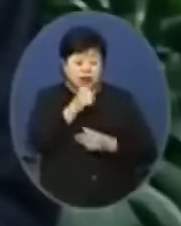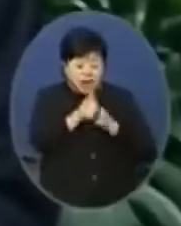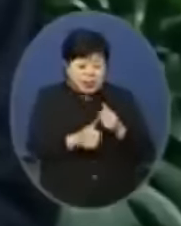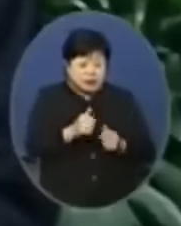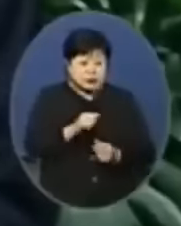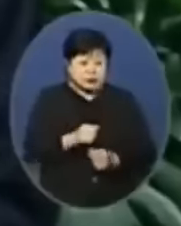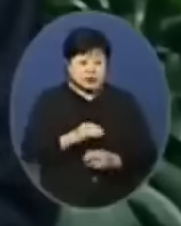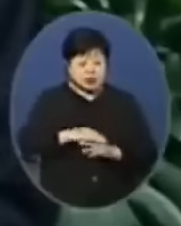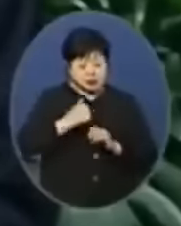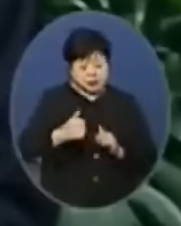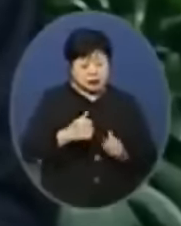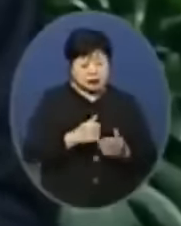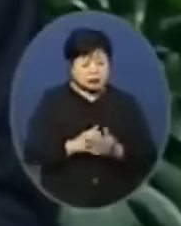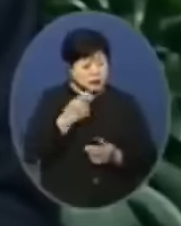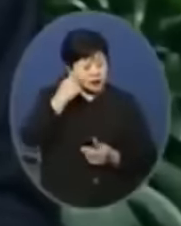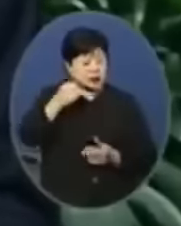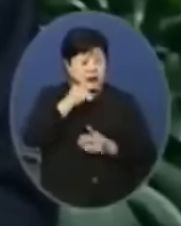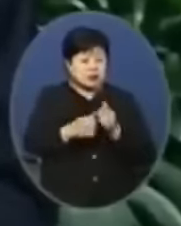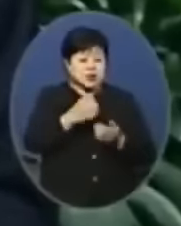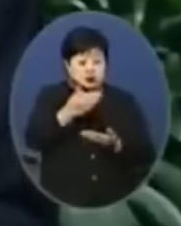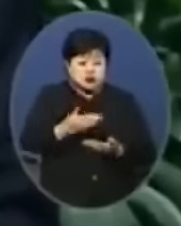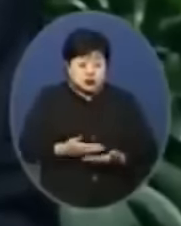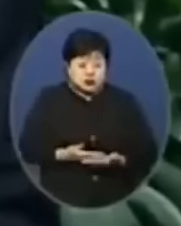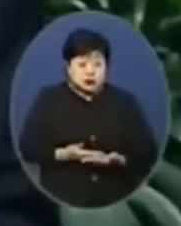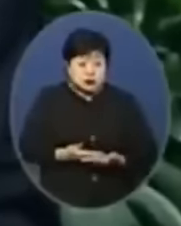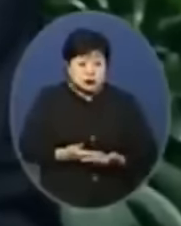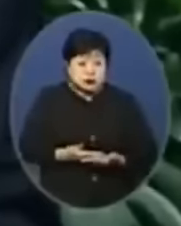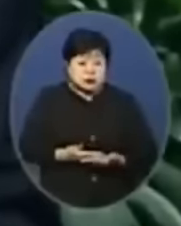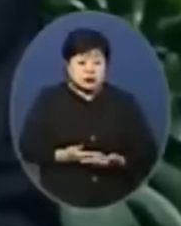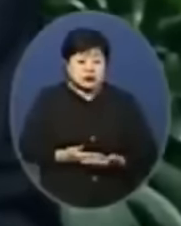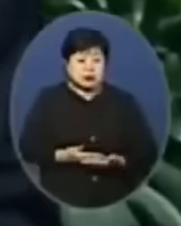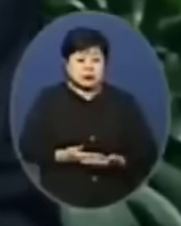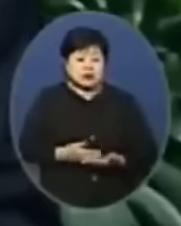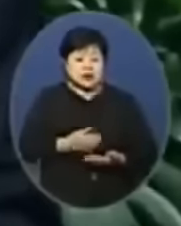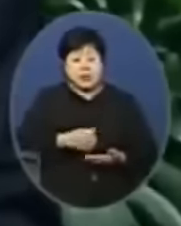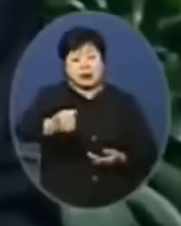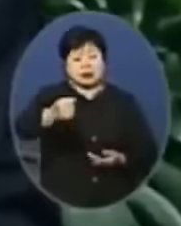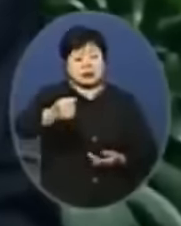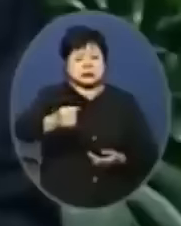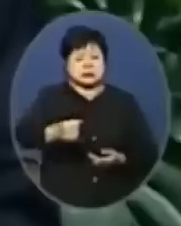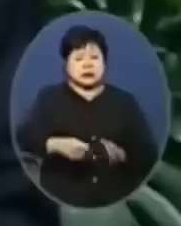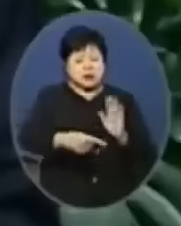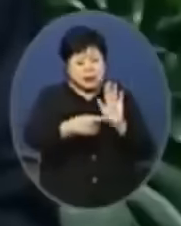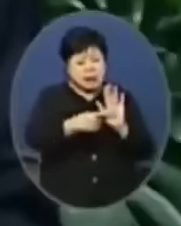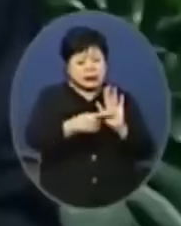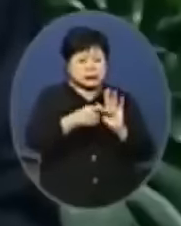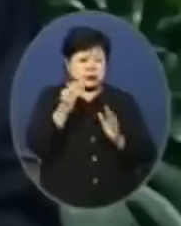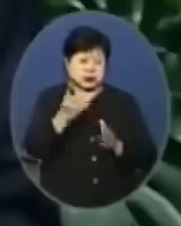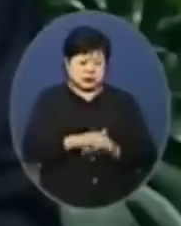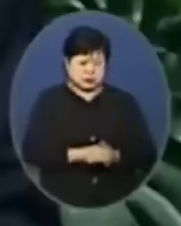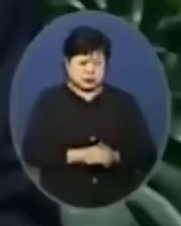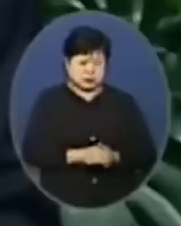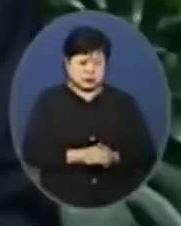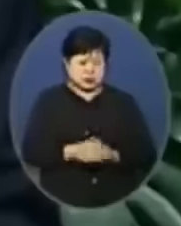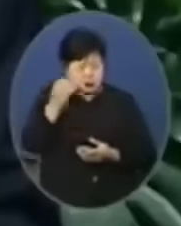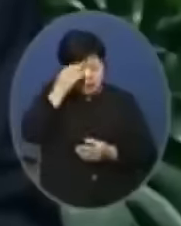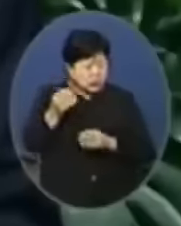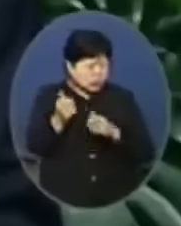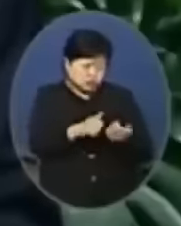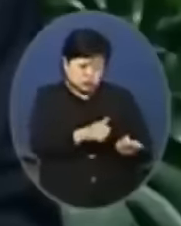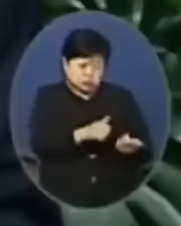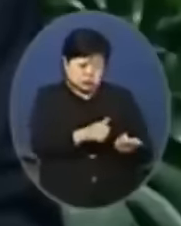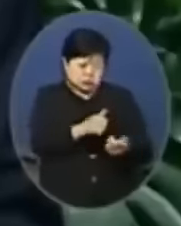하나님과 대립하겠다고 함으로 말미암아 하나님이 주신 것이 다 빼앗겼은 것입니다. 영이